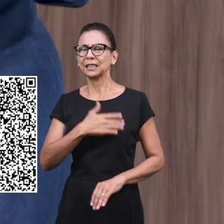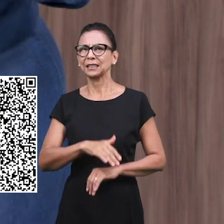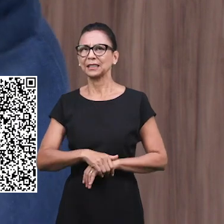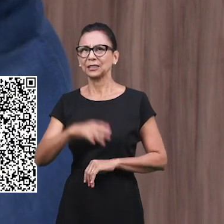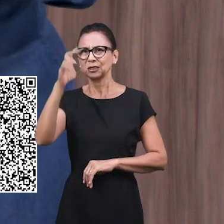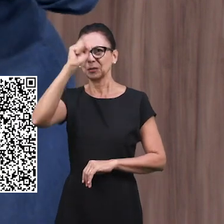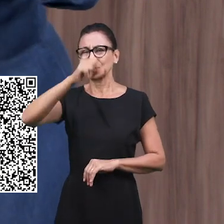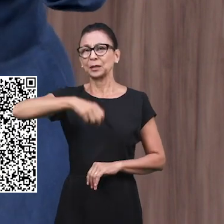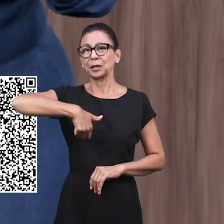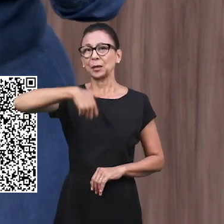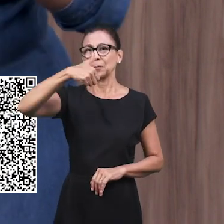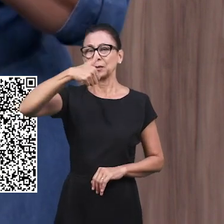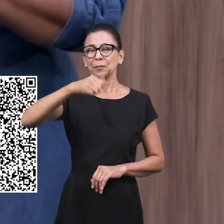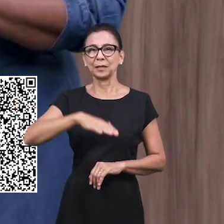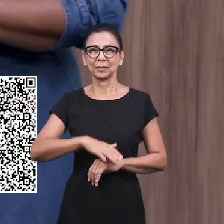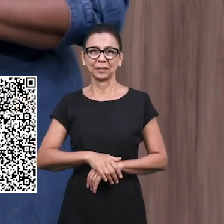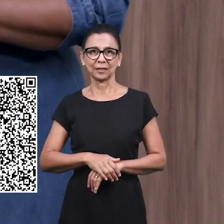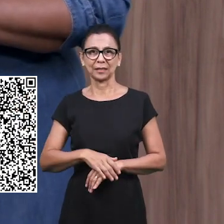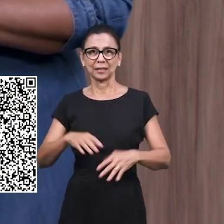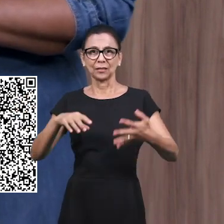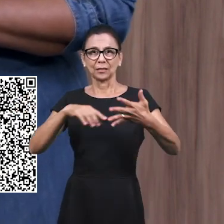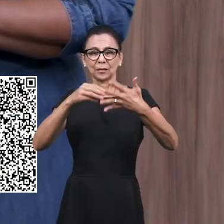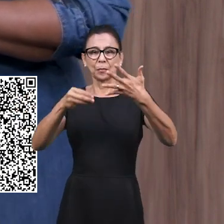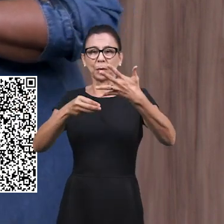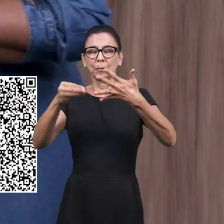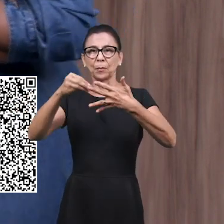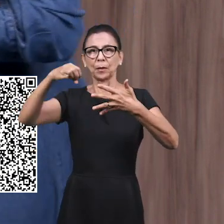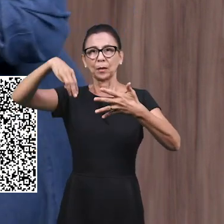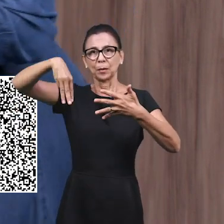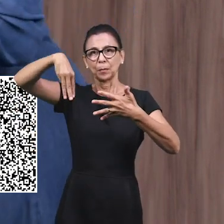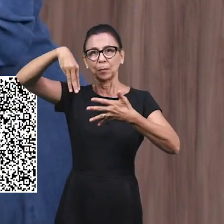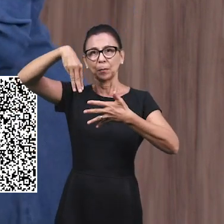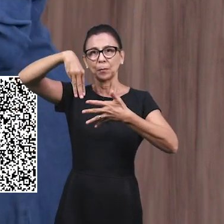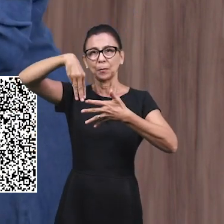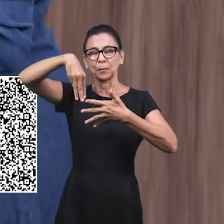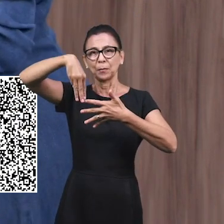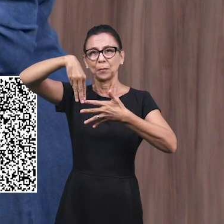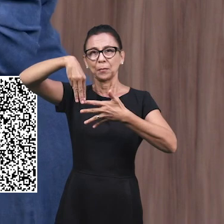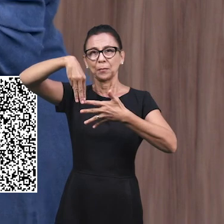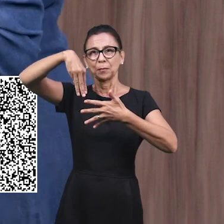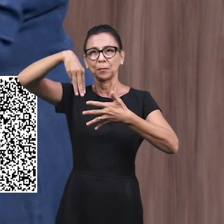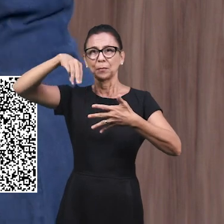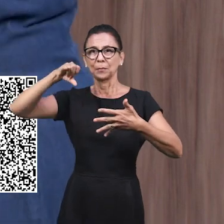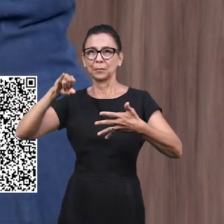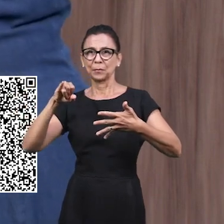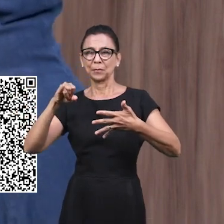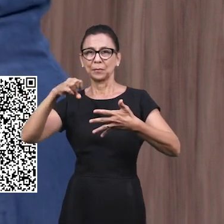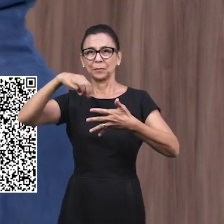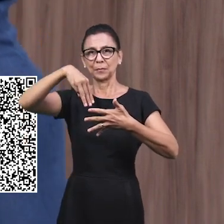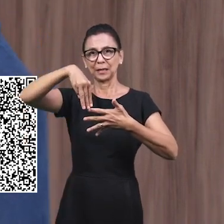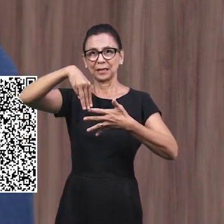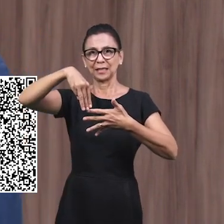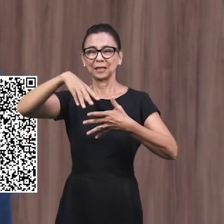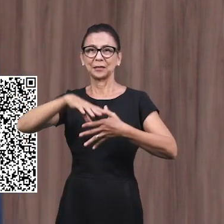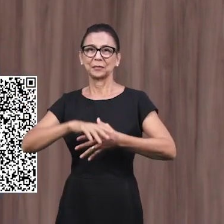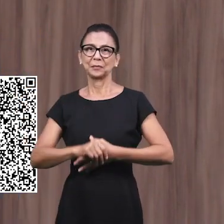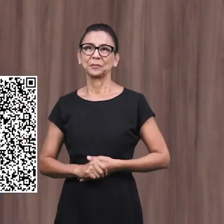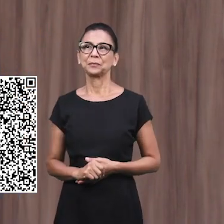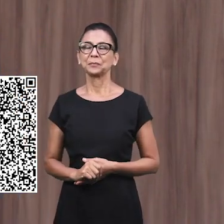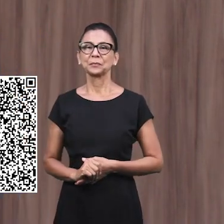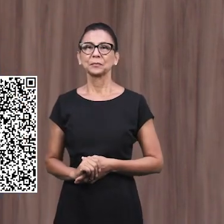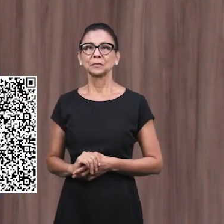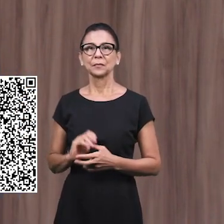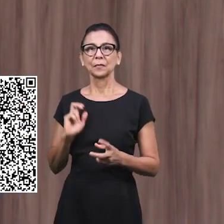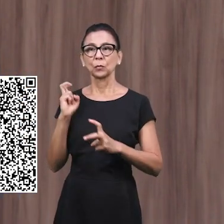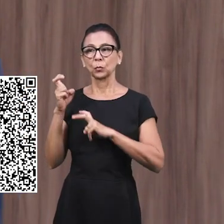de Mi majeur, qui sont la dernière gamme que nous avons appris. Nous allons voir dans l'Express, nous